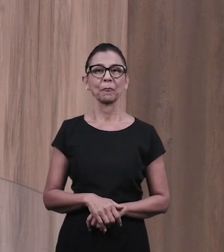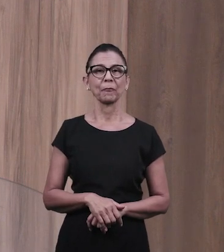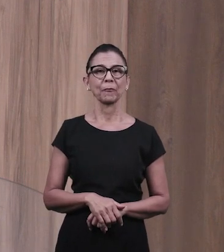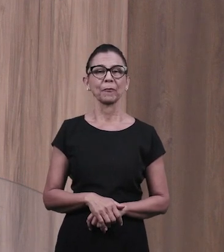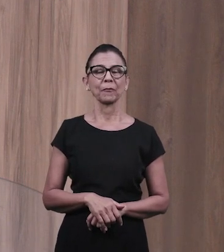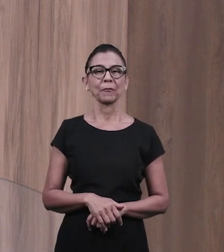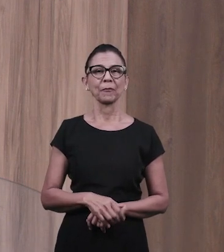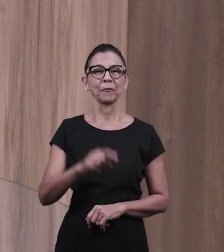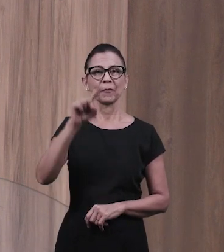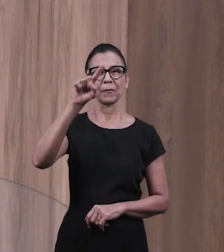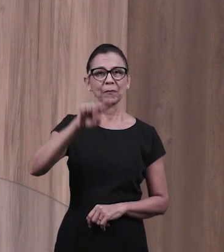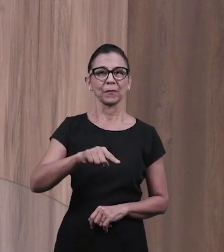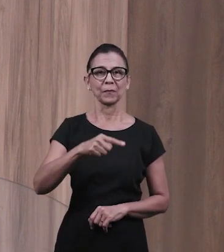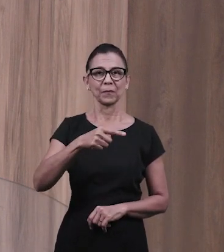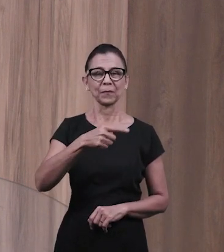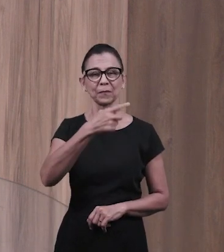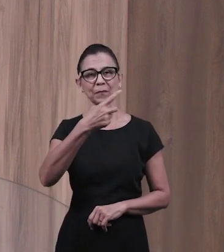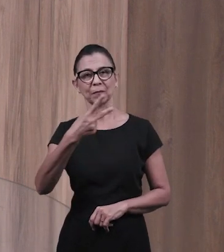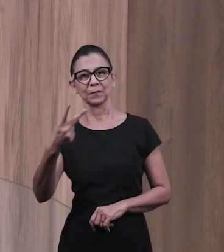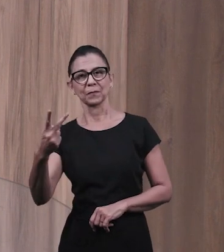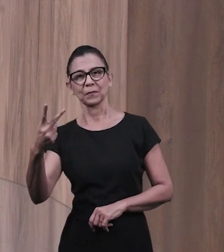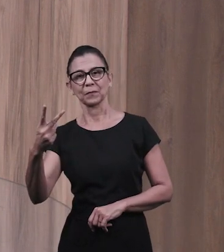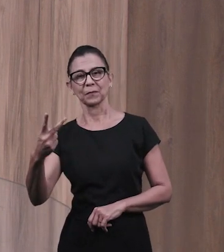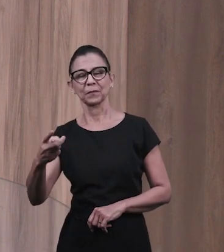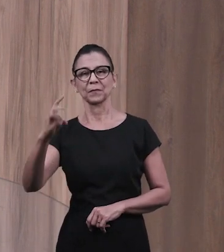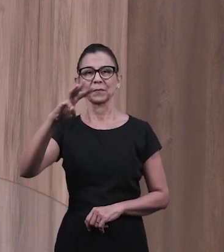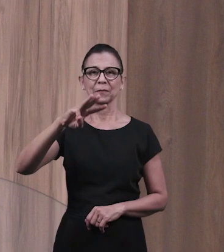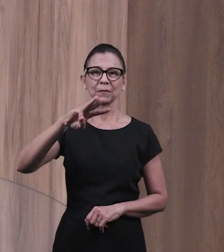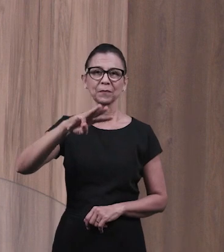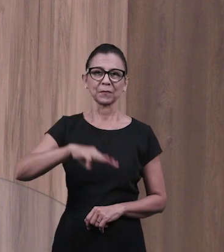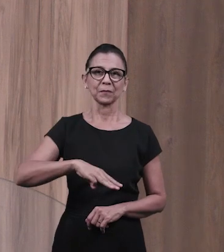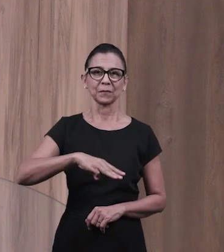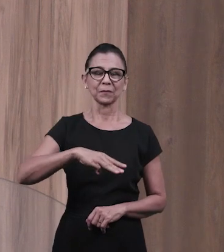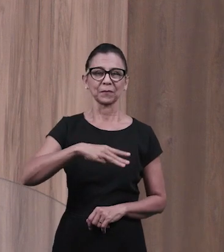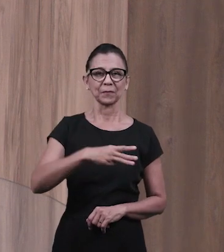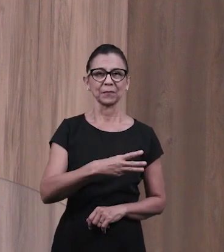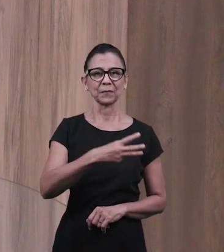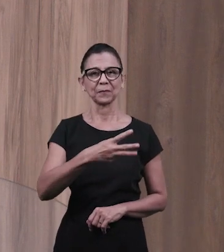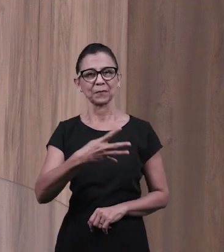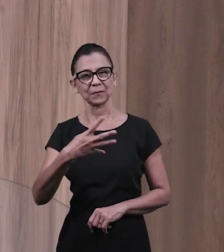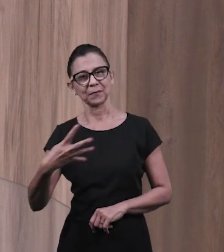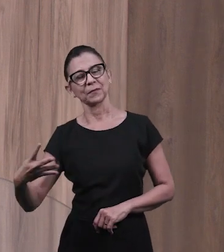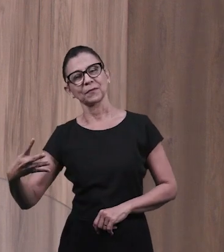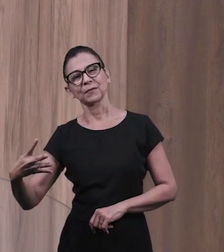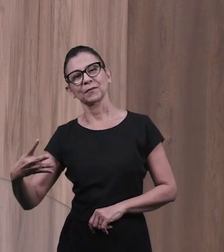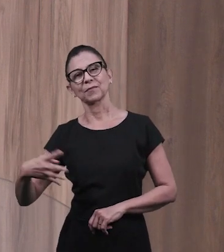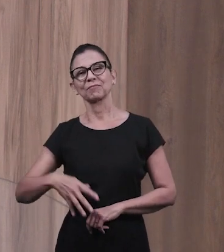aussi, 1, 2, 3, 4.